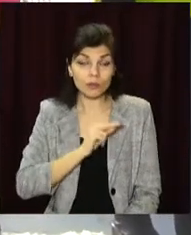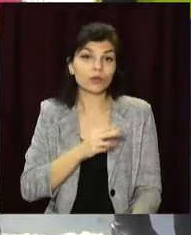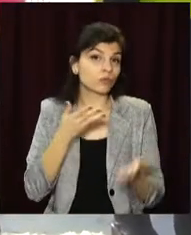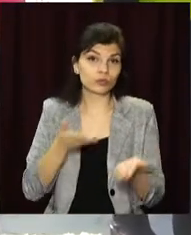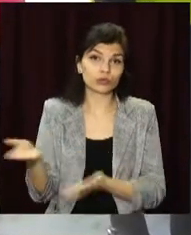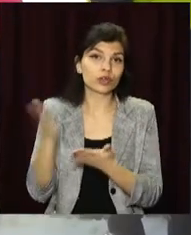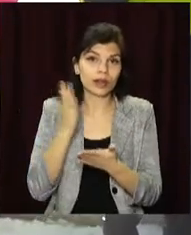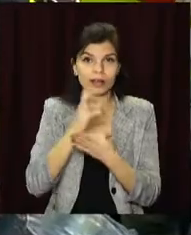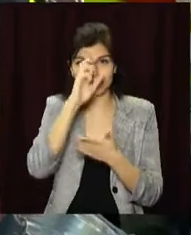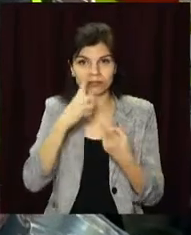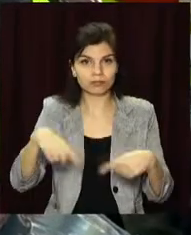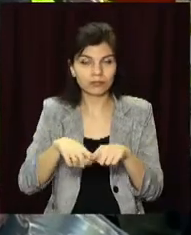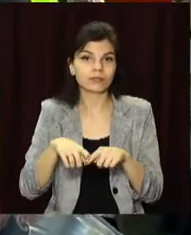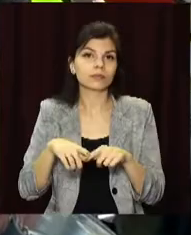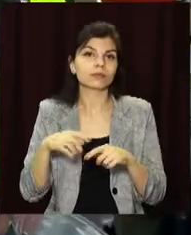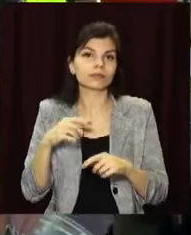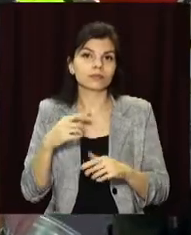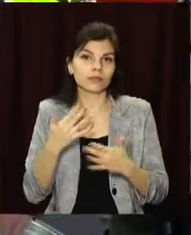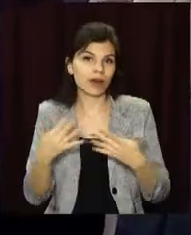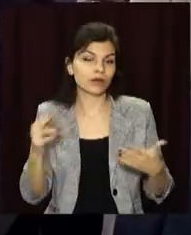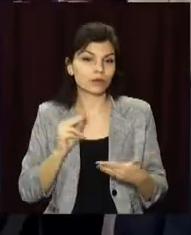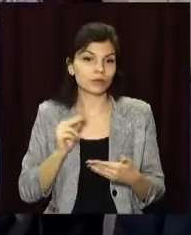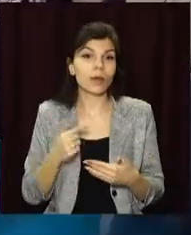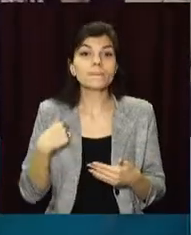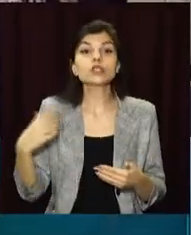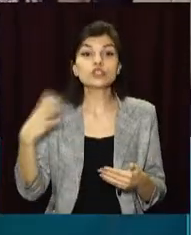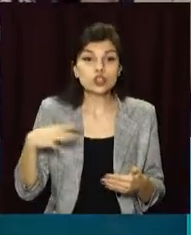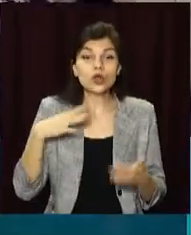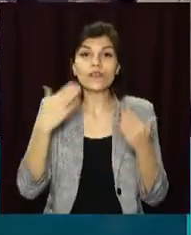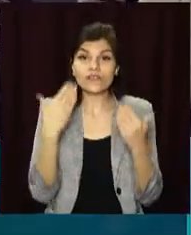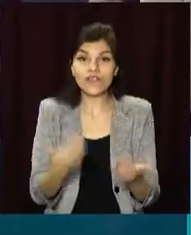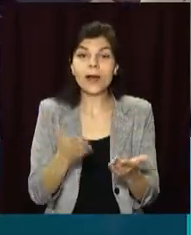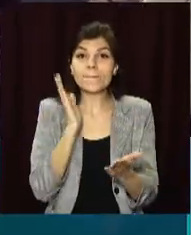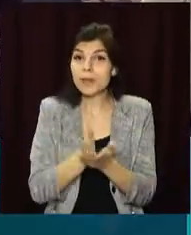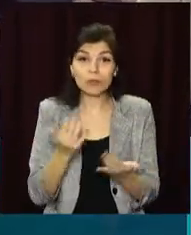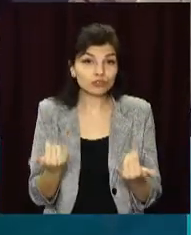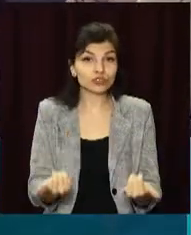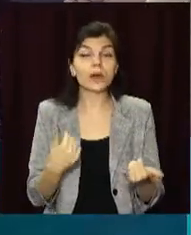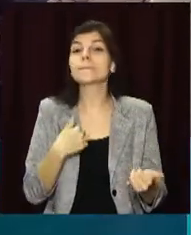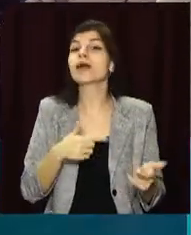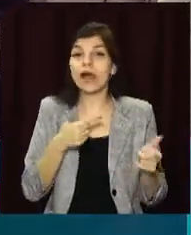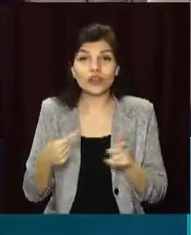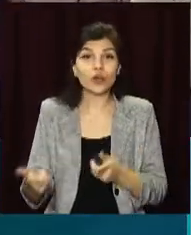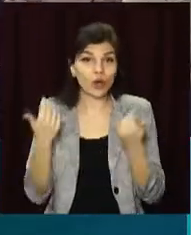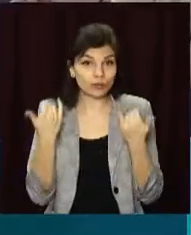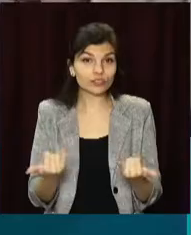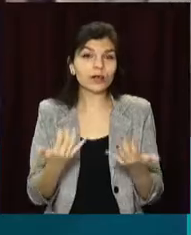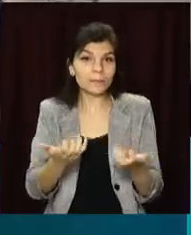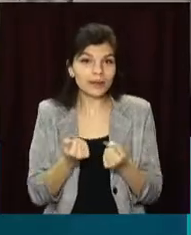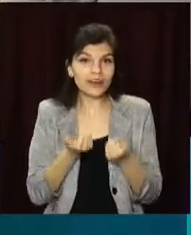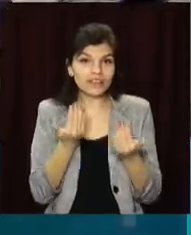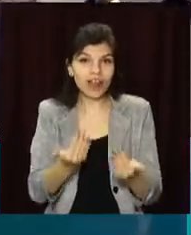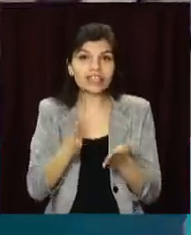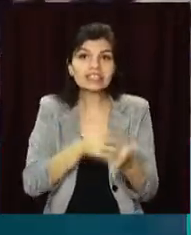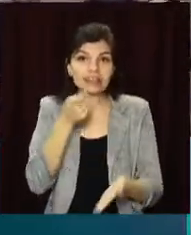комунальних підприємствах міста, наголосили можновладці. Ми чекаємо вас прямо зараз. Ми готові прямо зараз